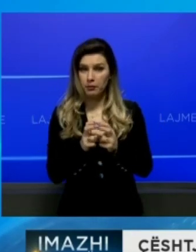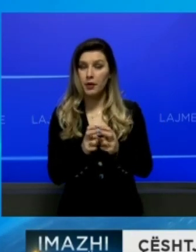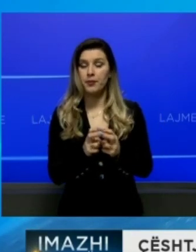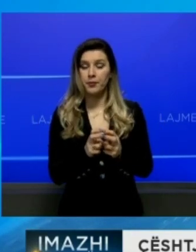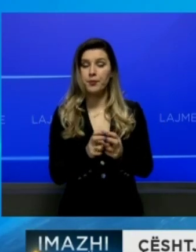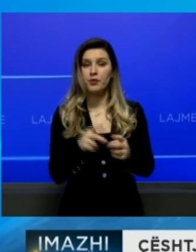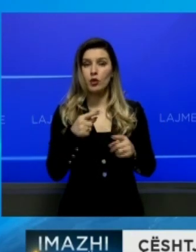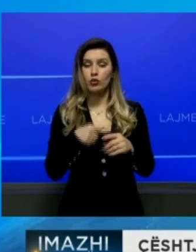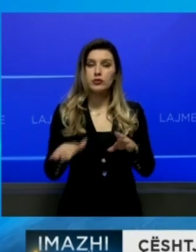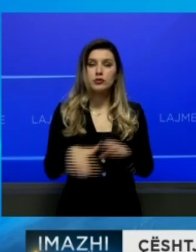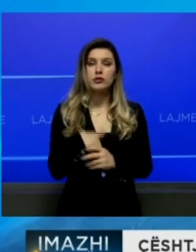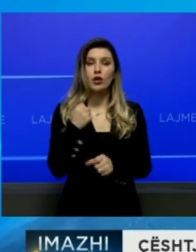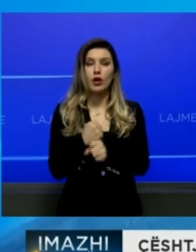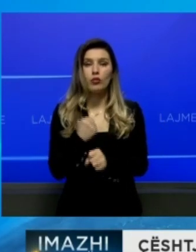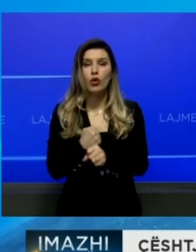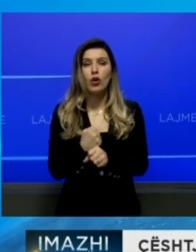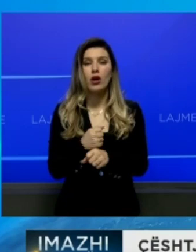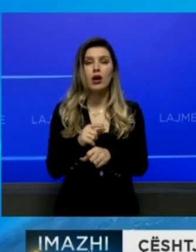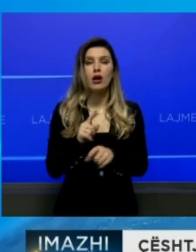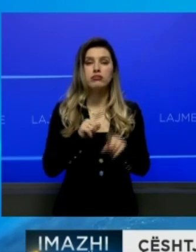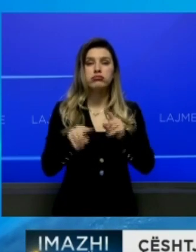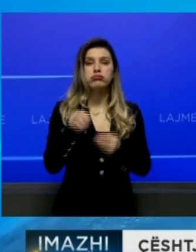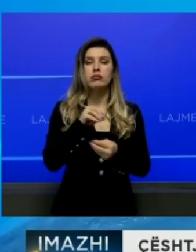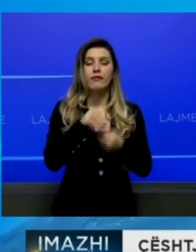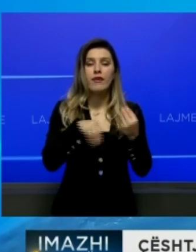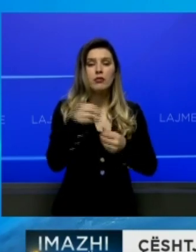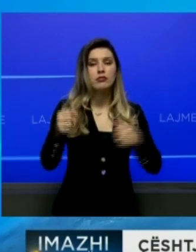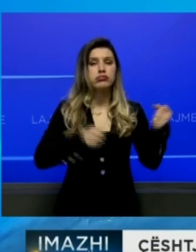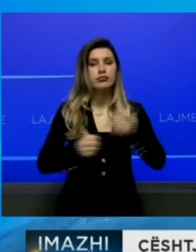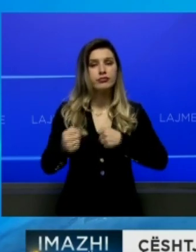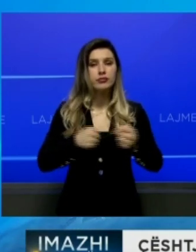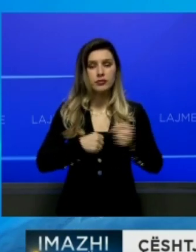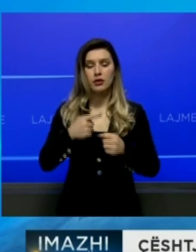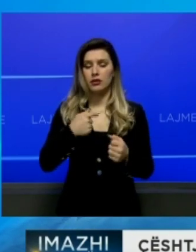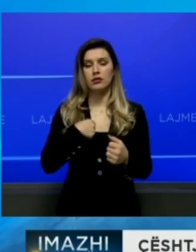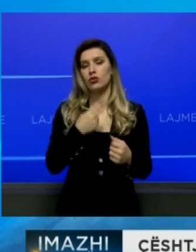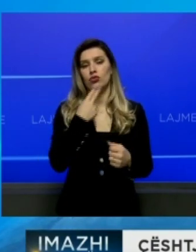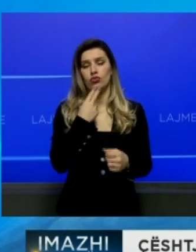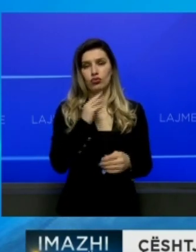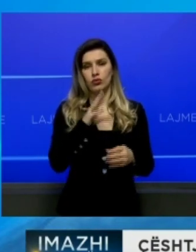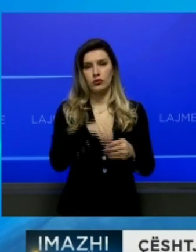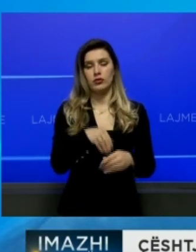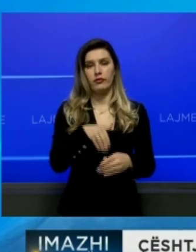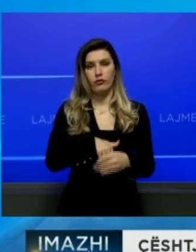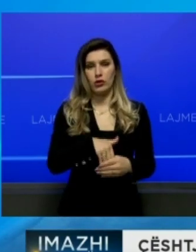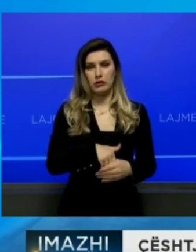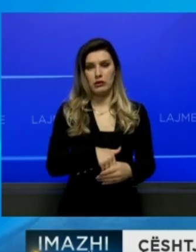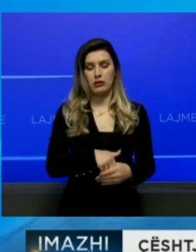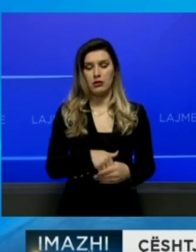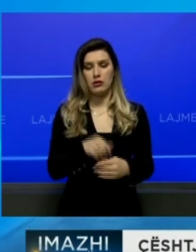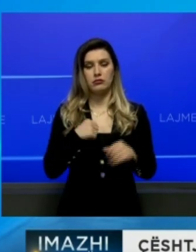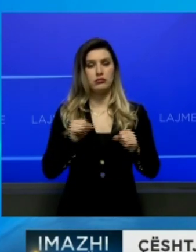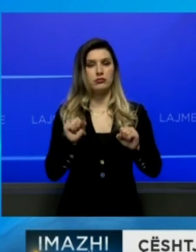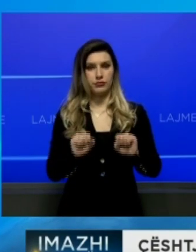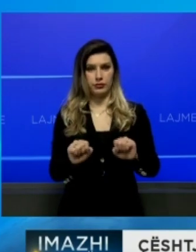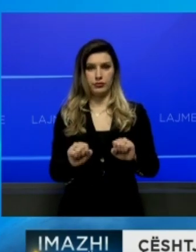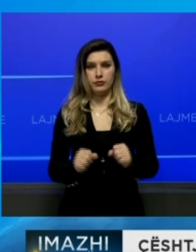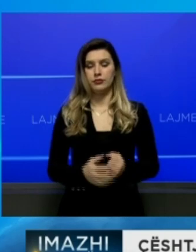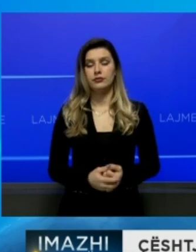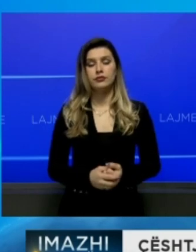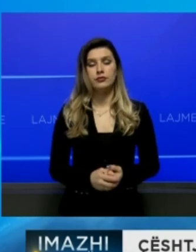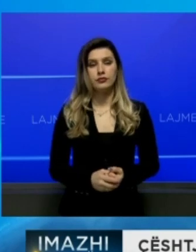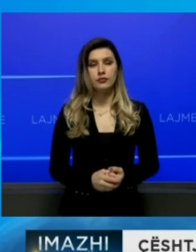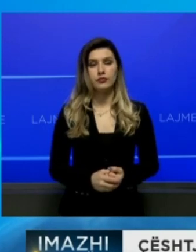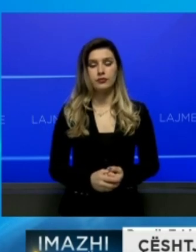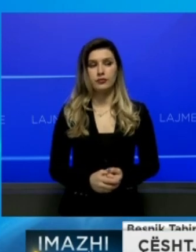KEK. Si Parti Demokratike e Kosovës, nuk do të jemi pjesë asnjë votimi dhe do të refuzojmë që të votojmë. Mendoj